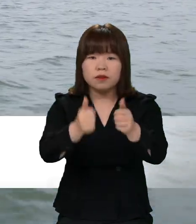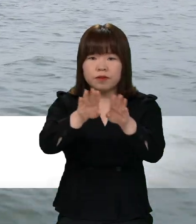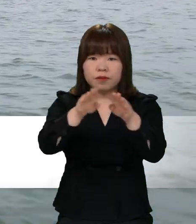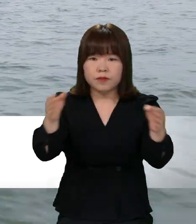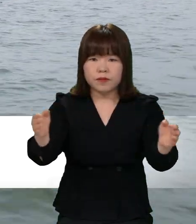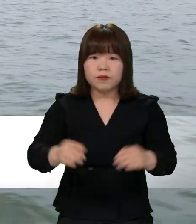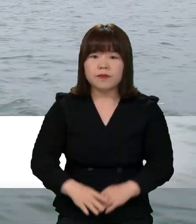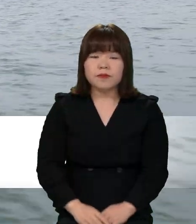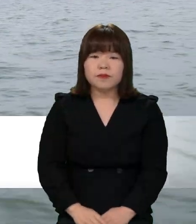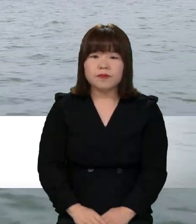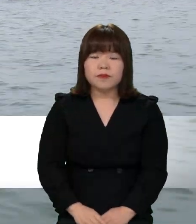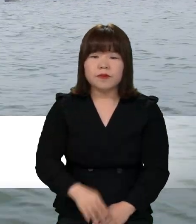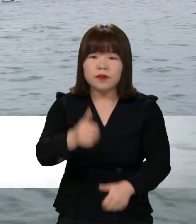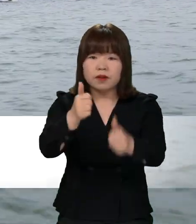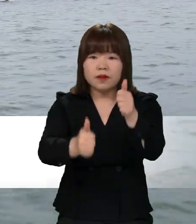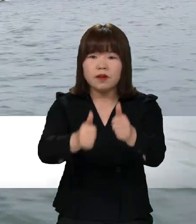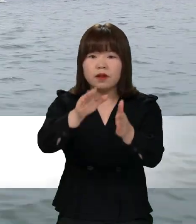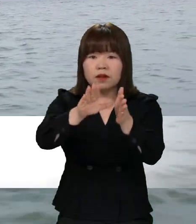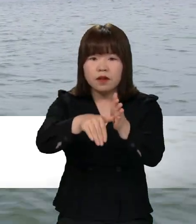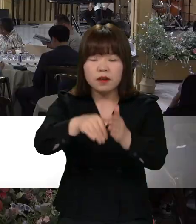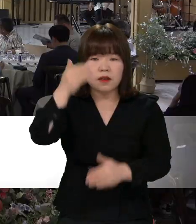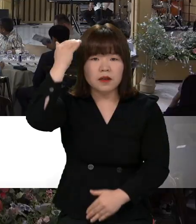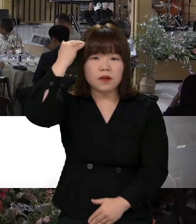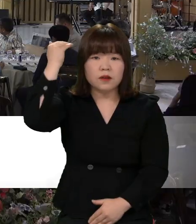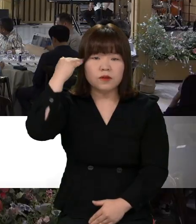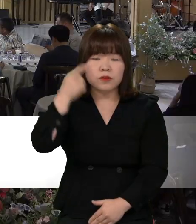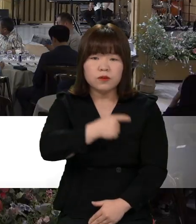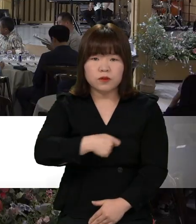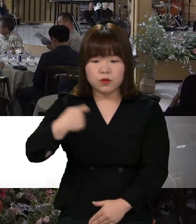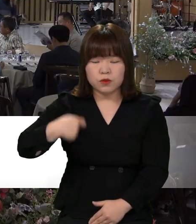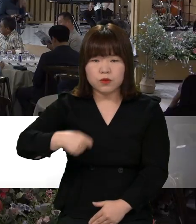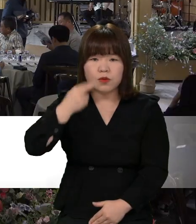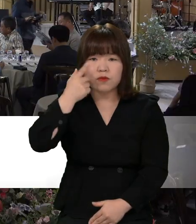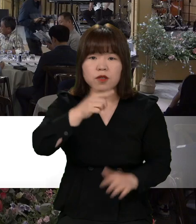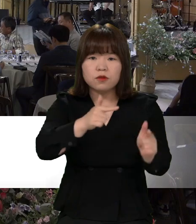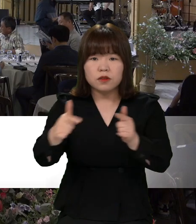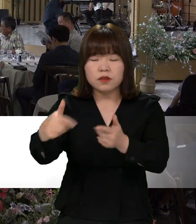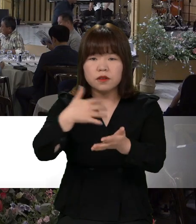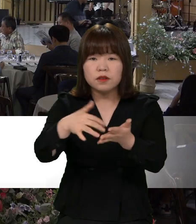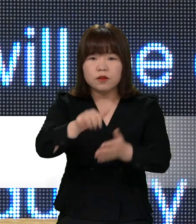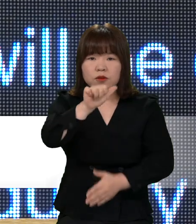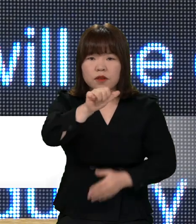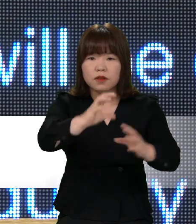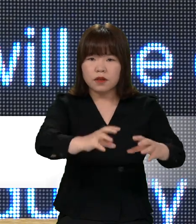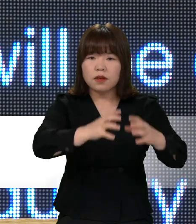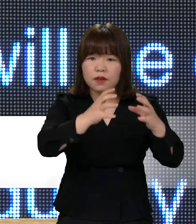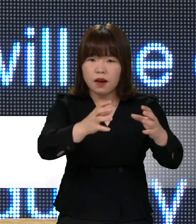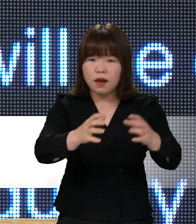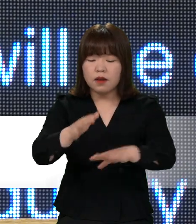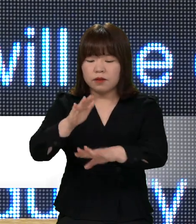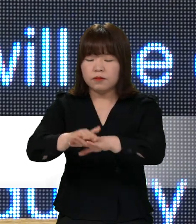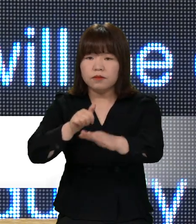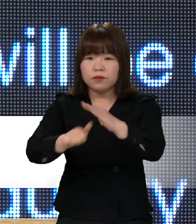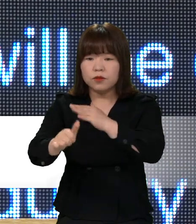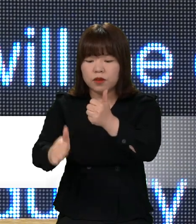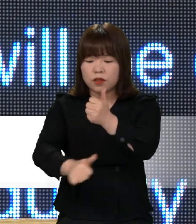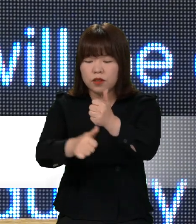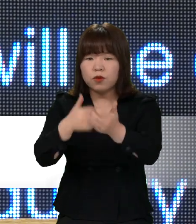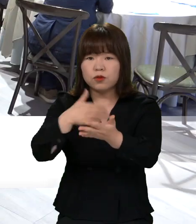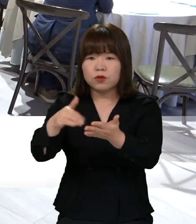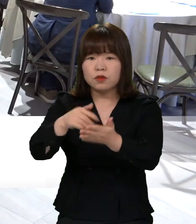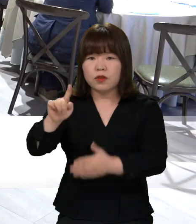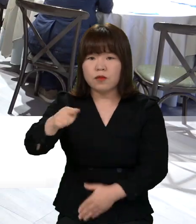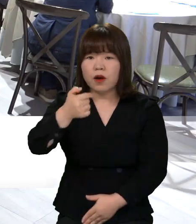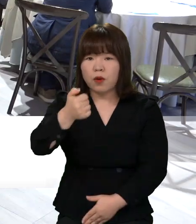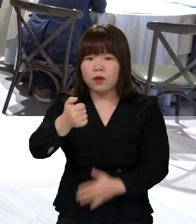요트 대회가 열렸습니다 이번 대회에는 한국과 중국 미국 등 다섯 개국 110여명의 선수